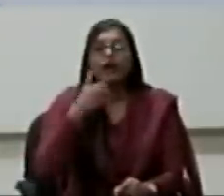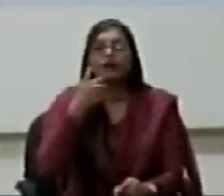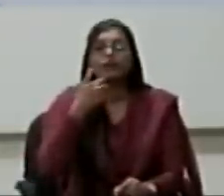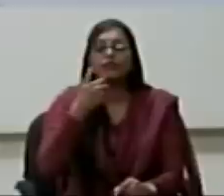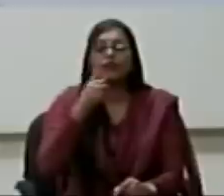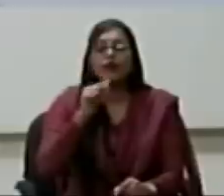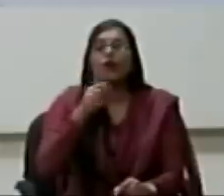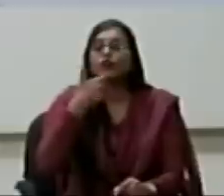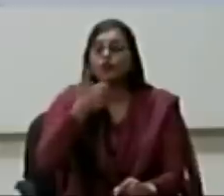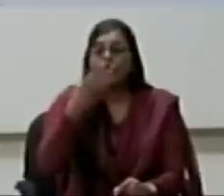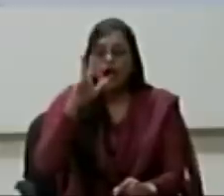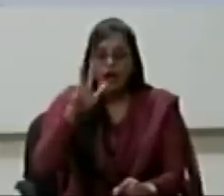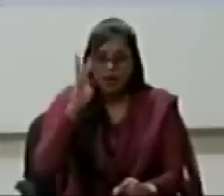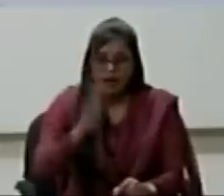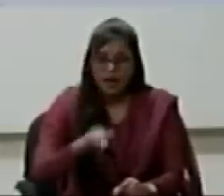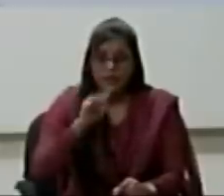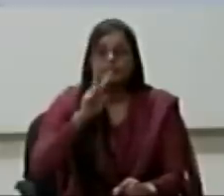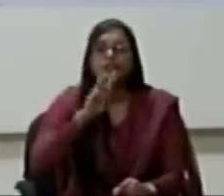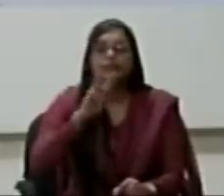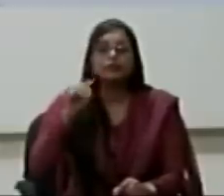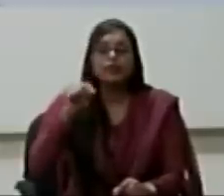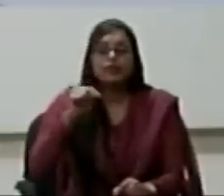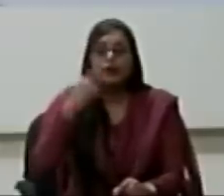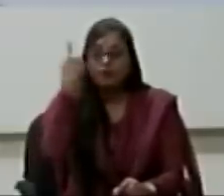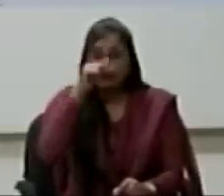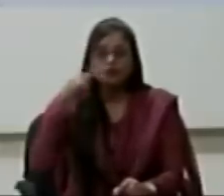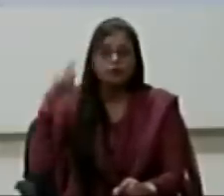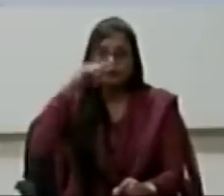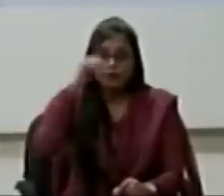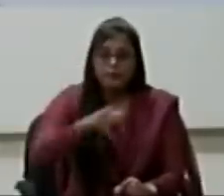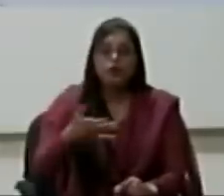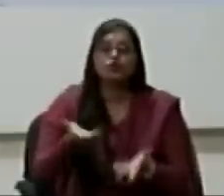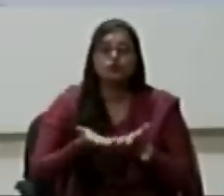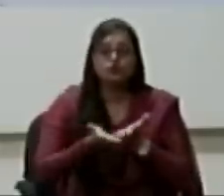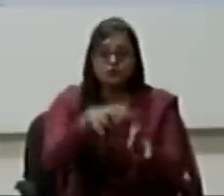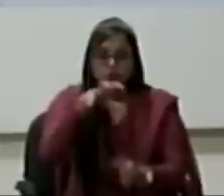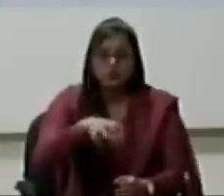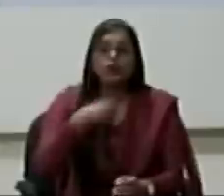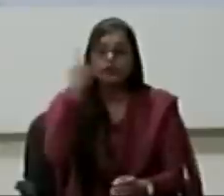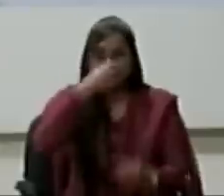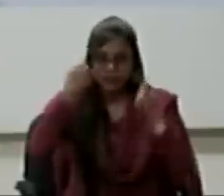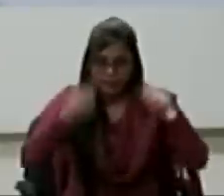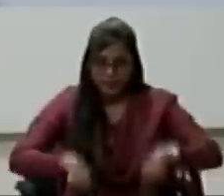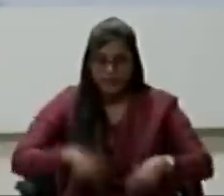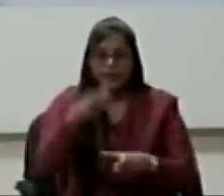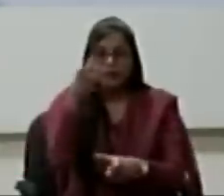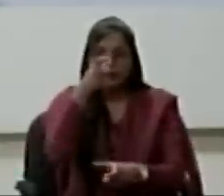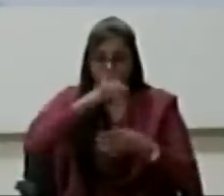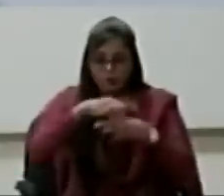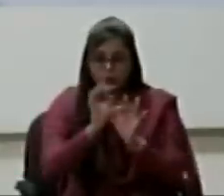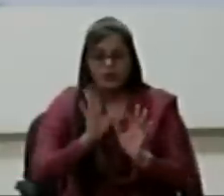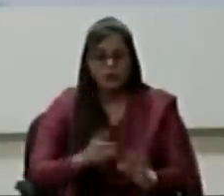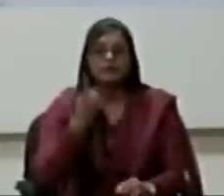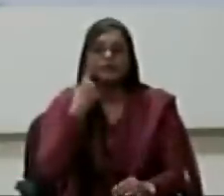668,046 জন যাত্রীকে বিভিন্ন বিমানবন্দর, স্থলবন্দর ও সমুদ্রবন্দরে স্ক্রিনিং করা হয়েছে। গত 24